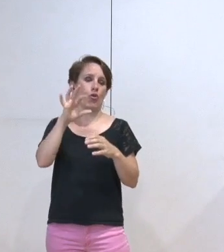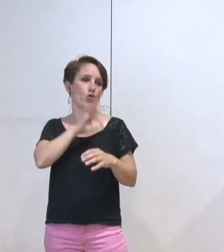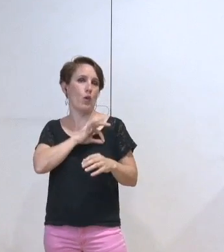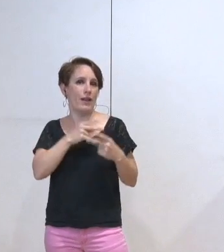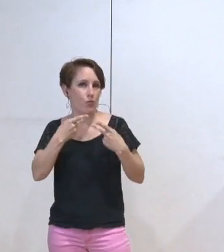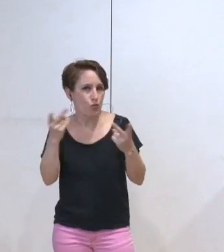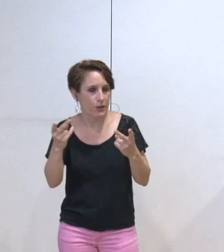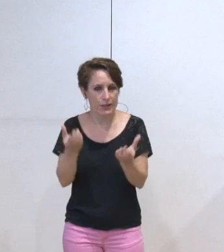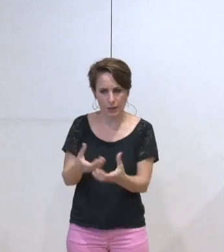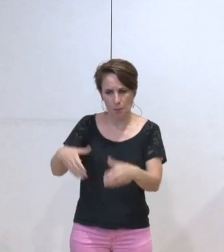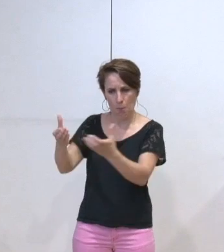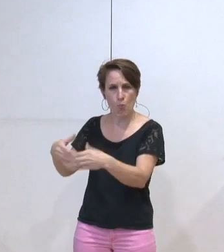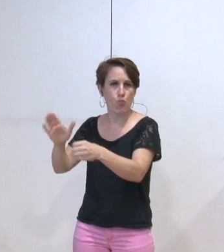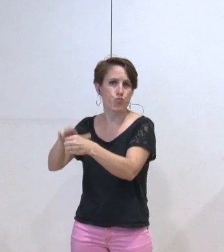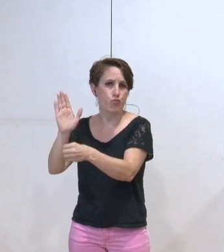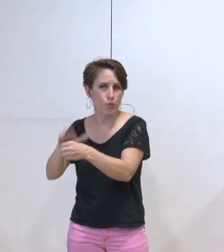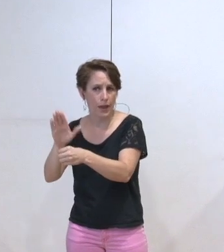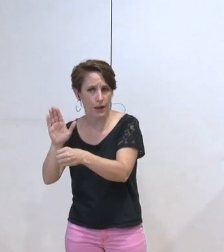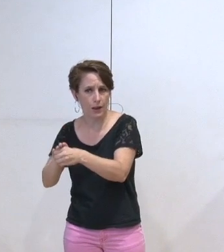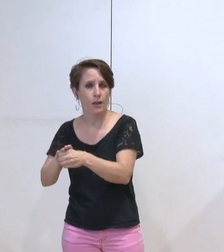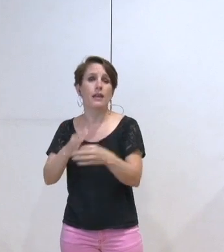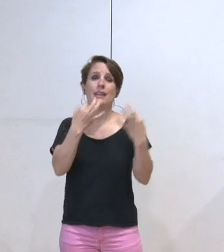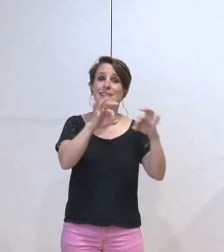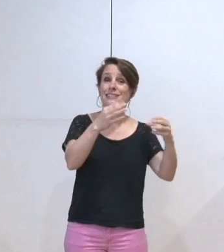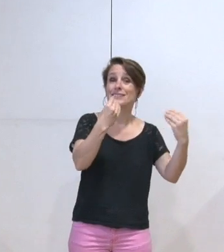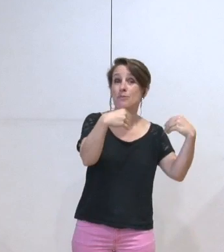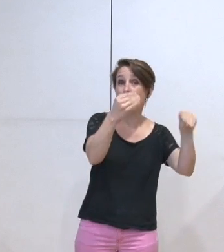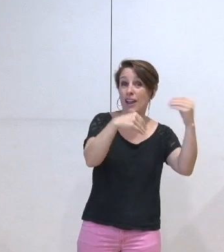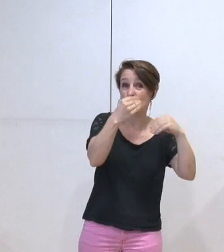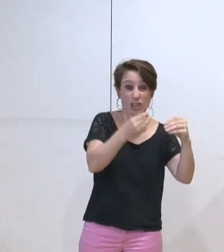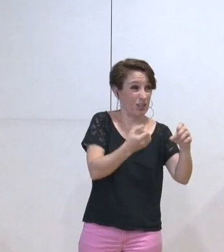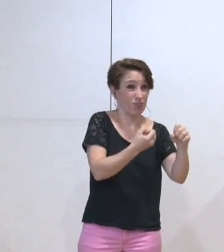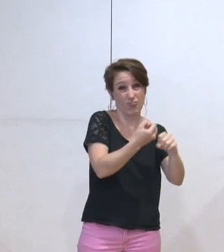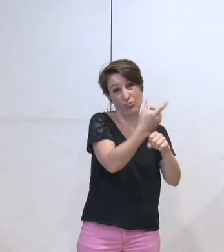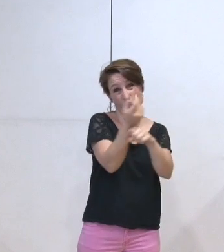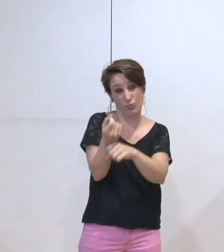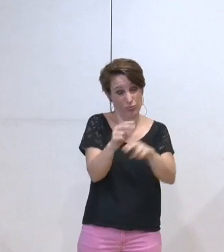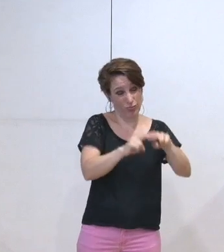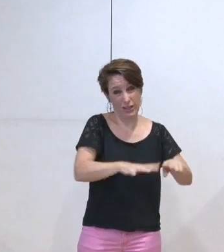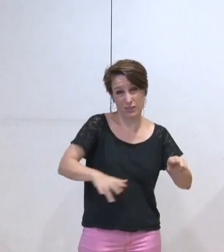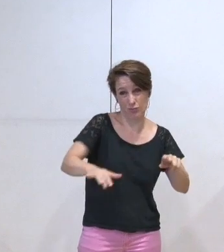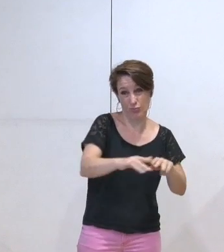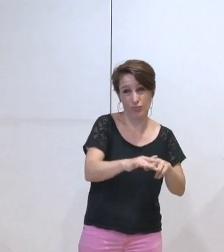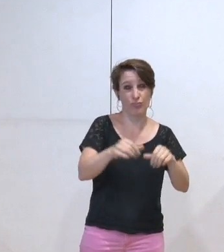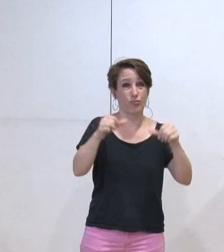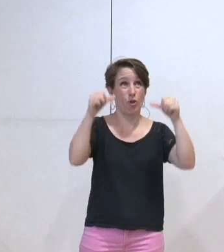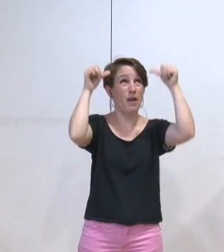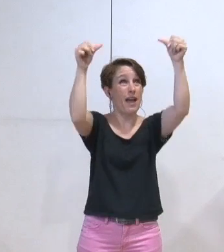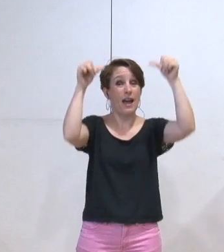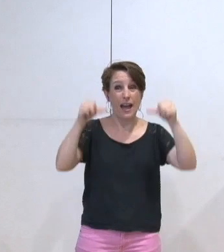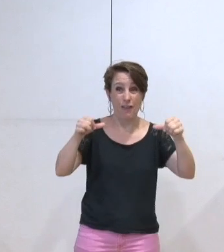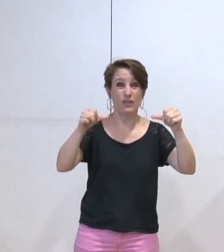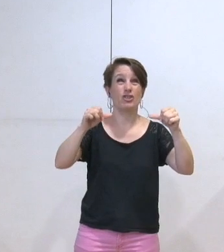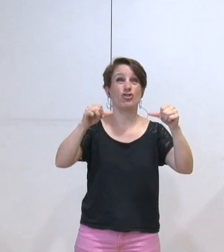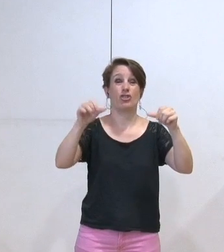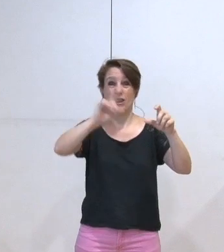paubreté 10 marchés générant 840 tonnes de déchets par an 35000 m car d'affiches et de graffiti qui sont